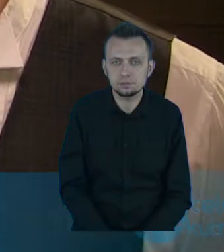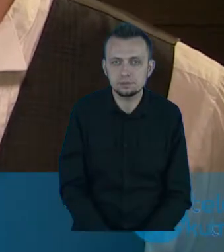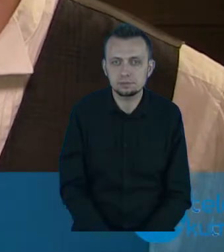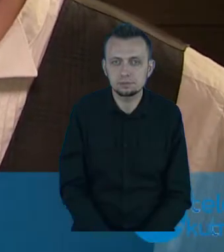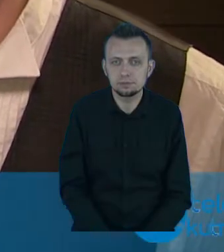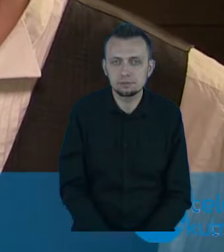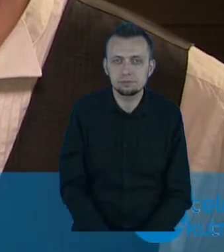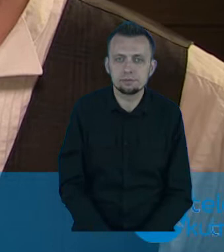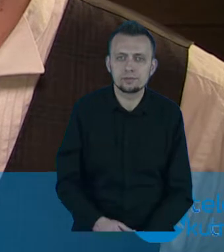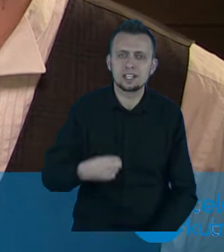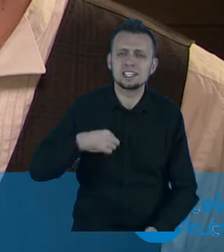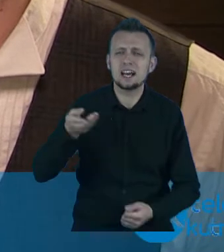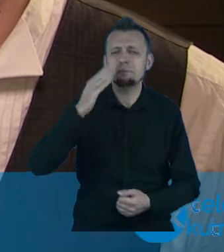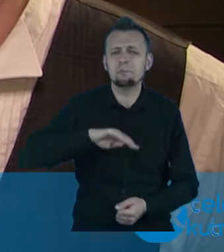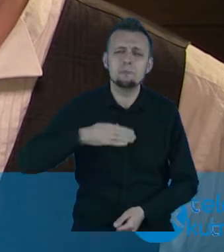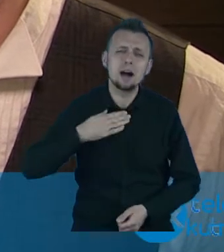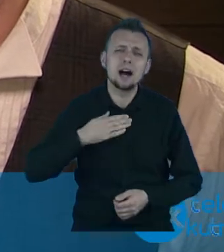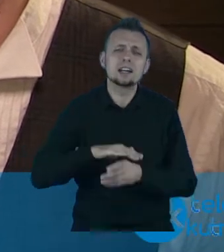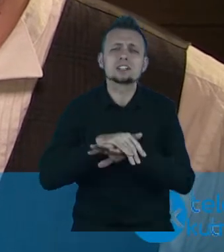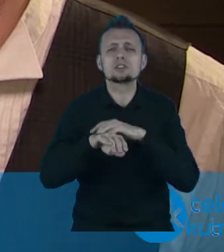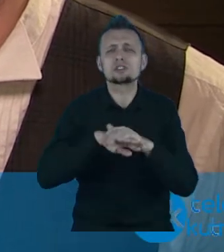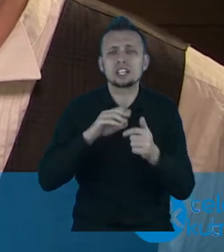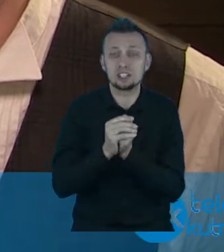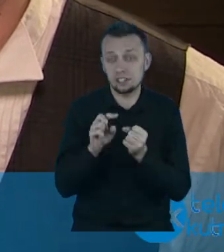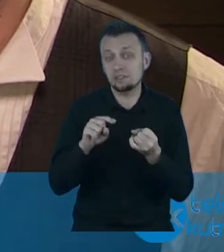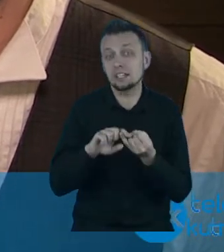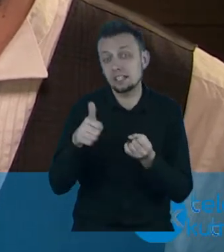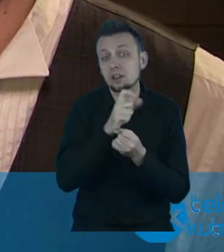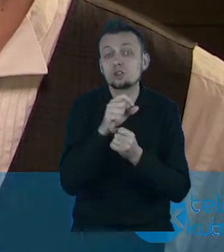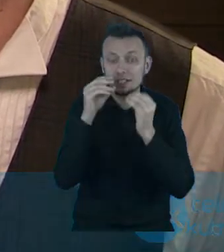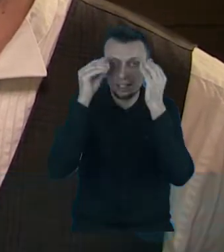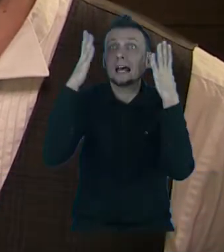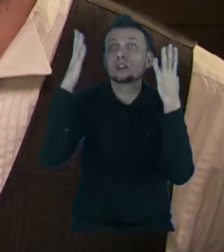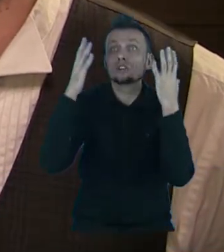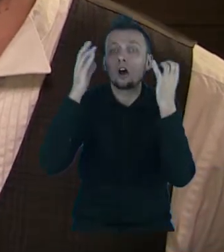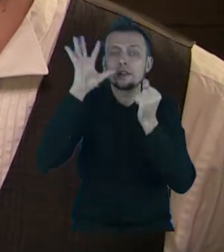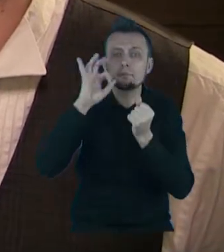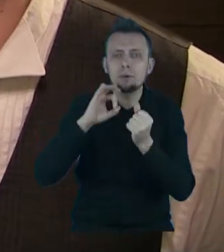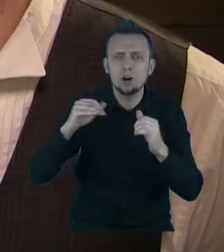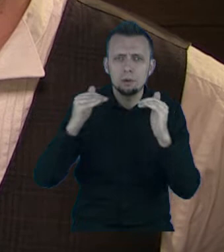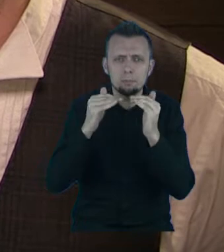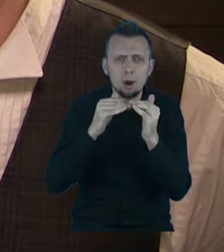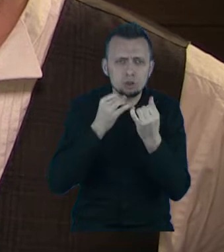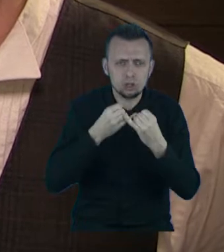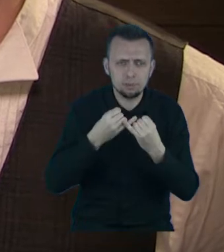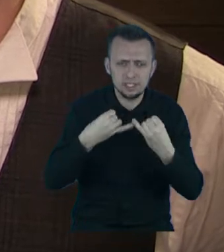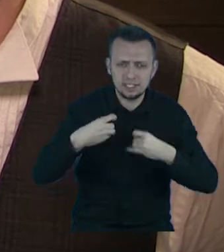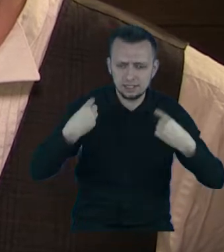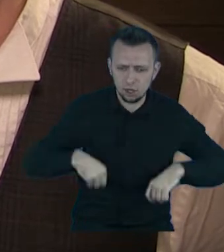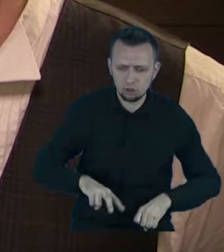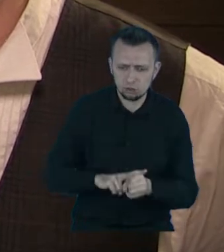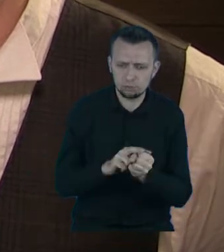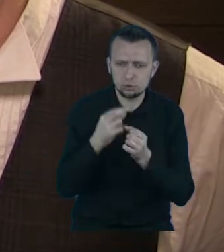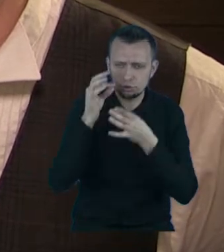Jestem bardzo szczęśliwy i też zaskoczony, bo poziom w ogóle wszystkich moich kolegów i koleżanek był naprawdę wysoki. Każdy reprezentował bardzo